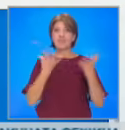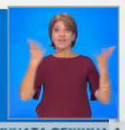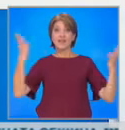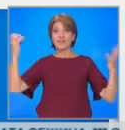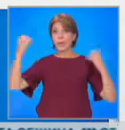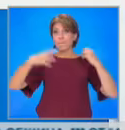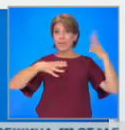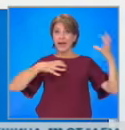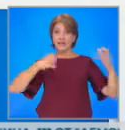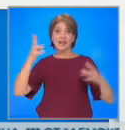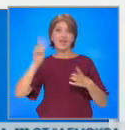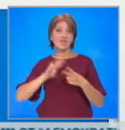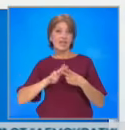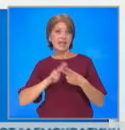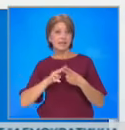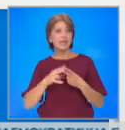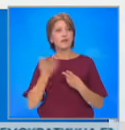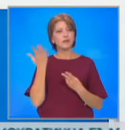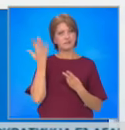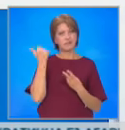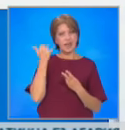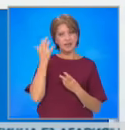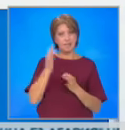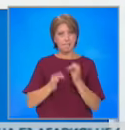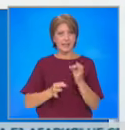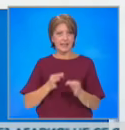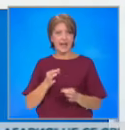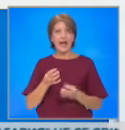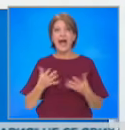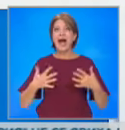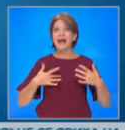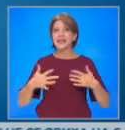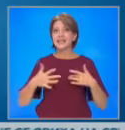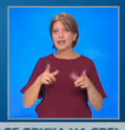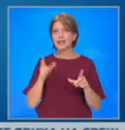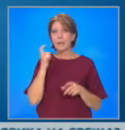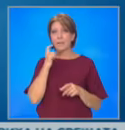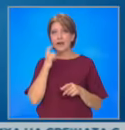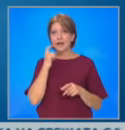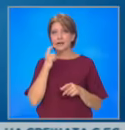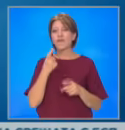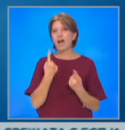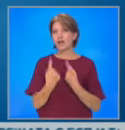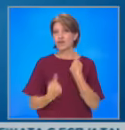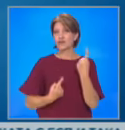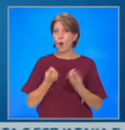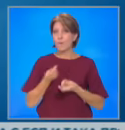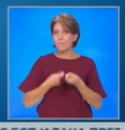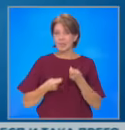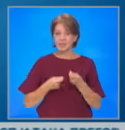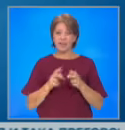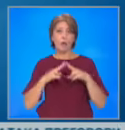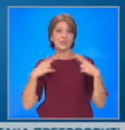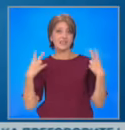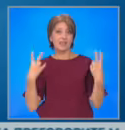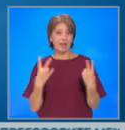и напомни за времената от преди пандемията. Актрисата Мария Бакалова беше сред звездите от шоу-бизнеса от цял свят, които се събраха на модна